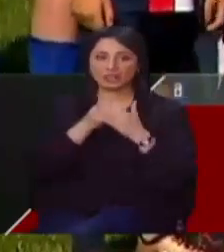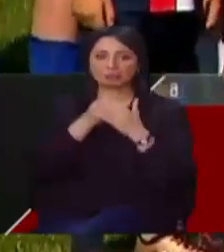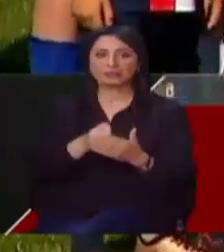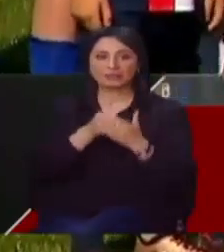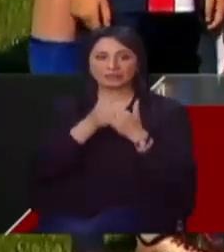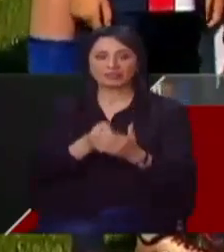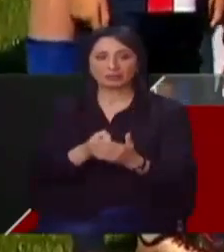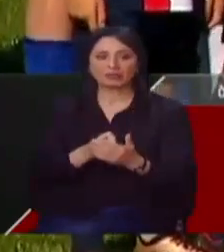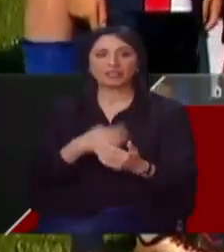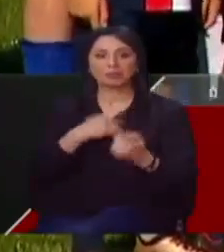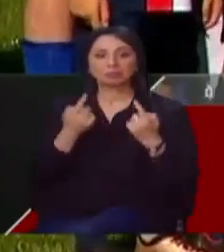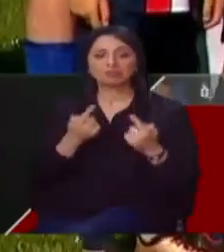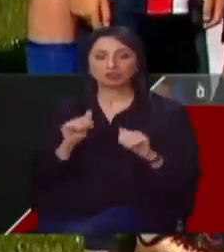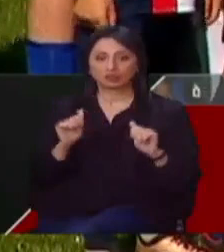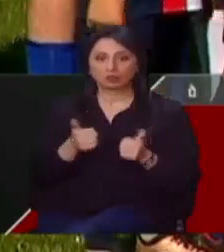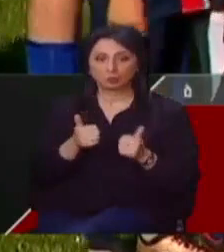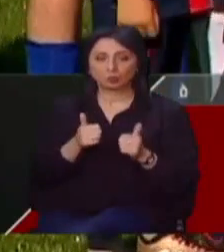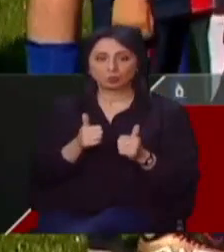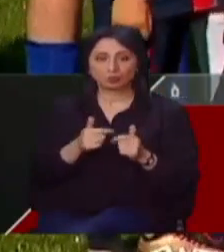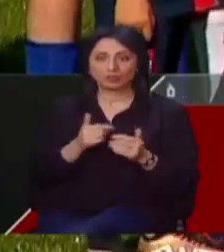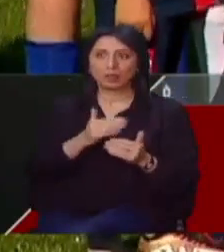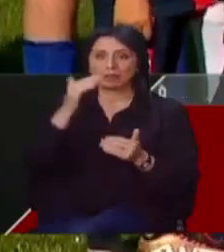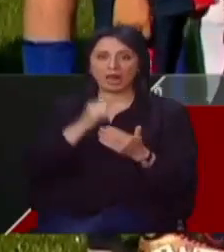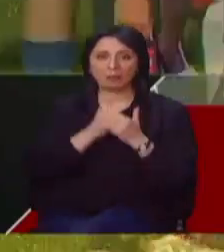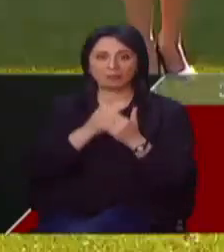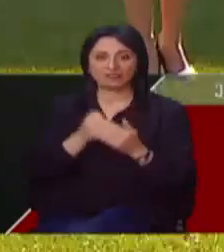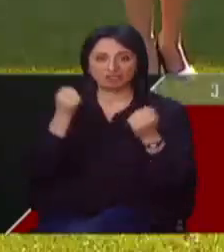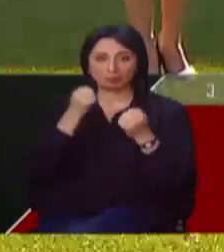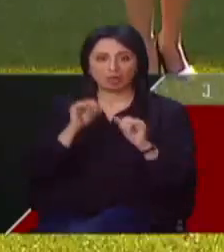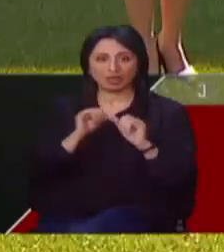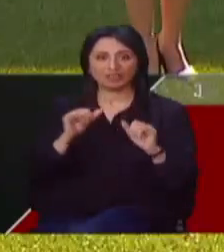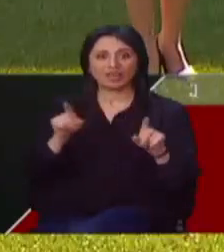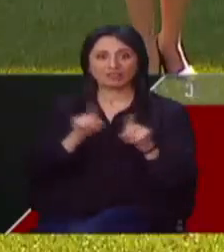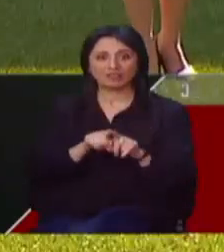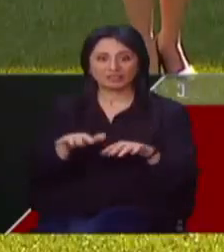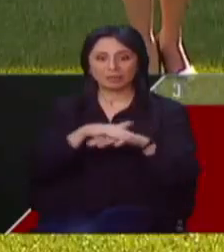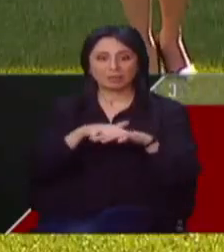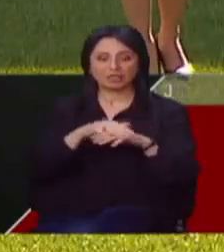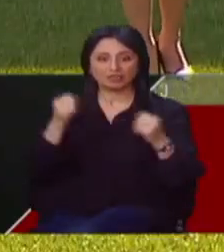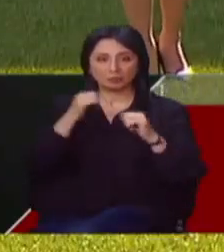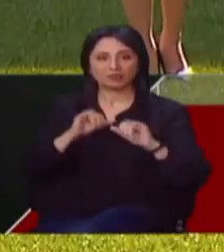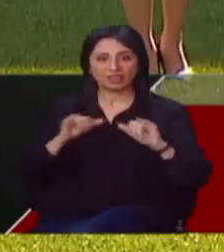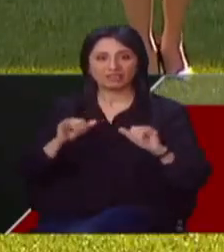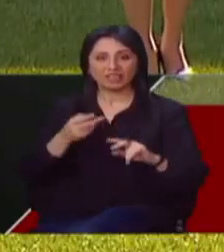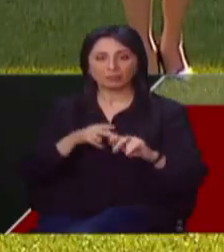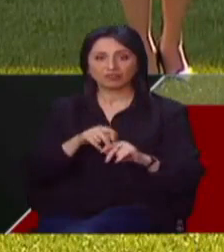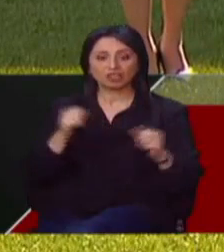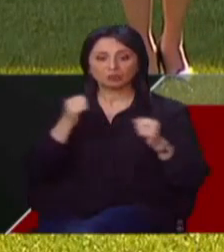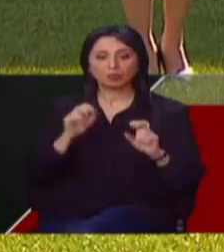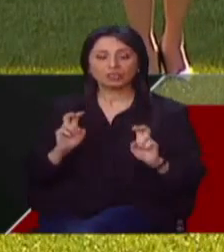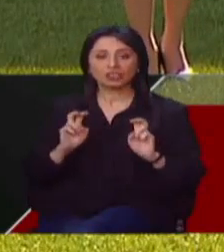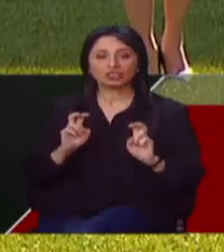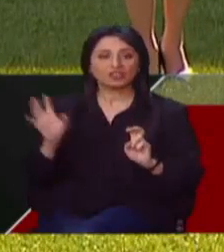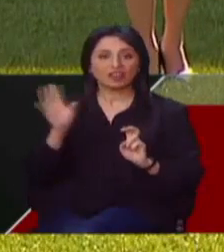მიღწევები და მნიშვნელოვანია როგორც მაღალი მიღწევების სპორტის განვითარება, ასევე მასობრივი სპორტის განვითარება, იმიტომ რომ სპორტი